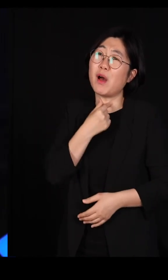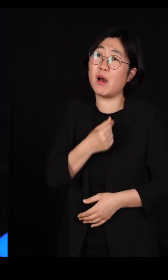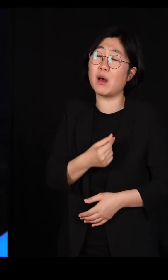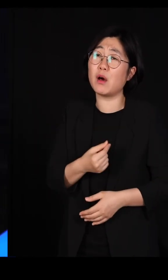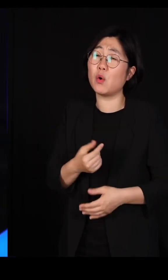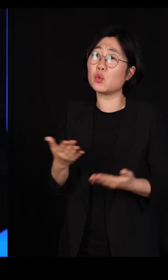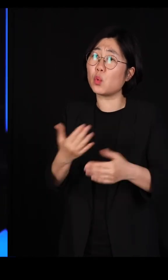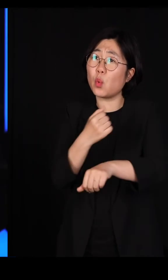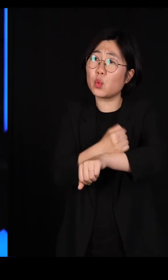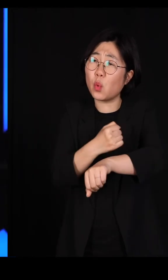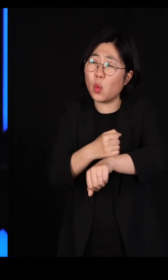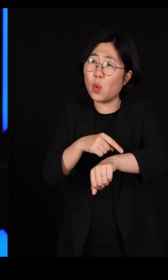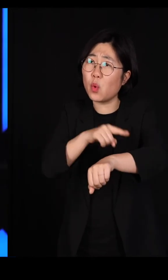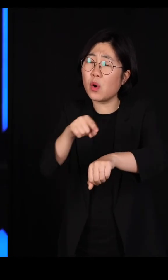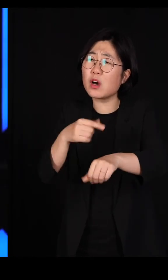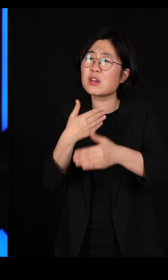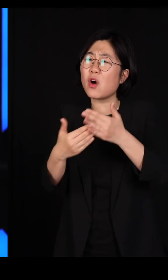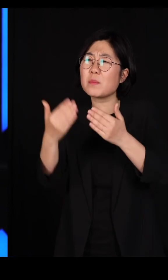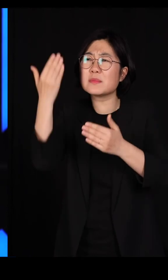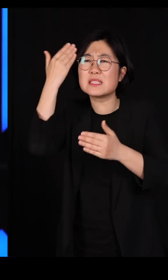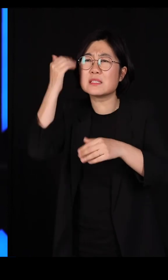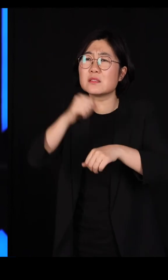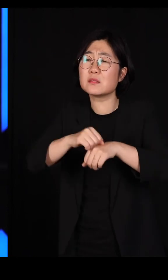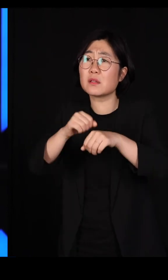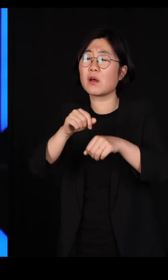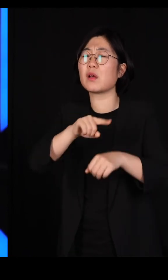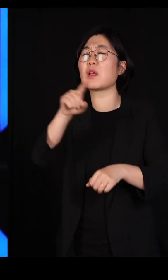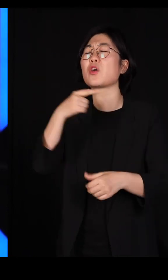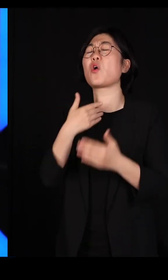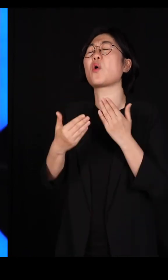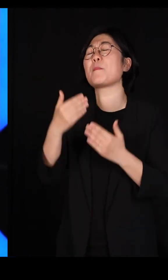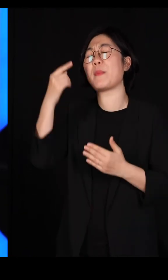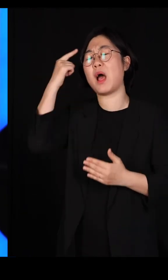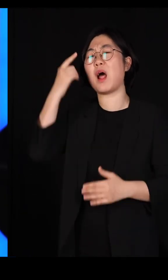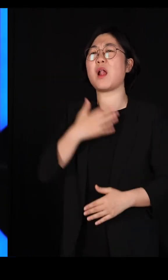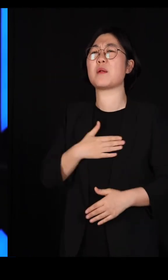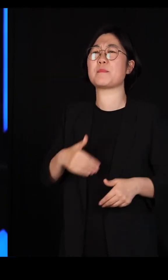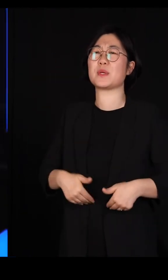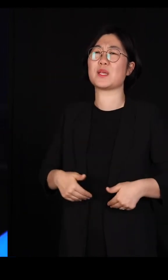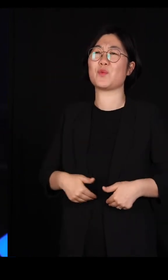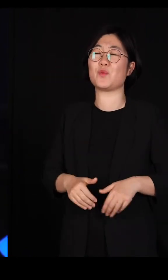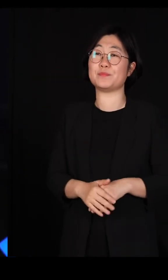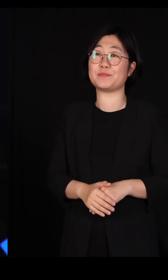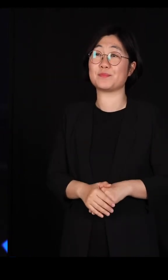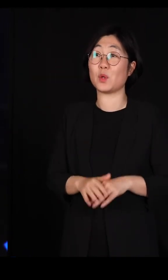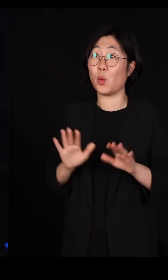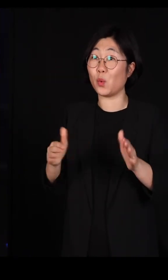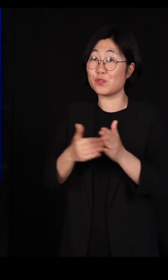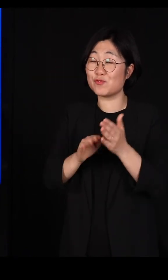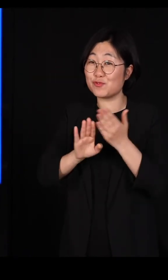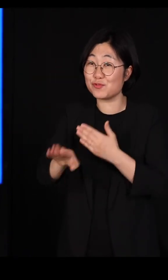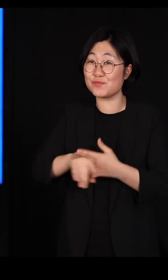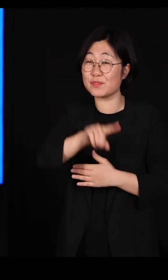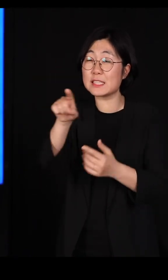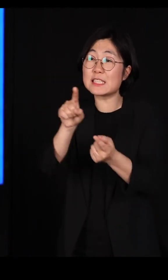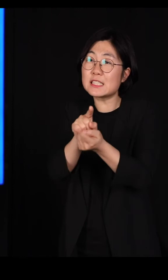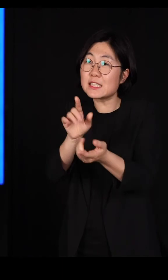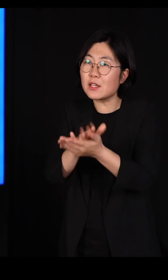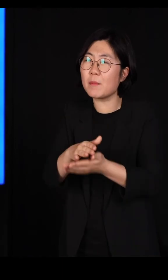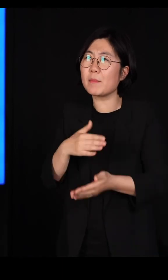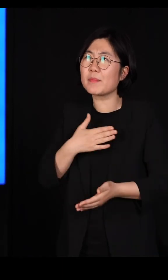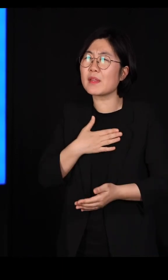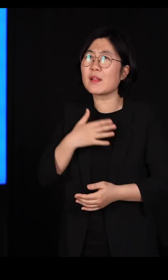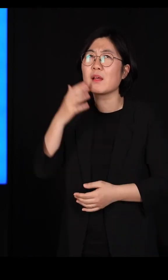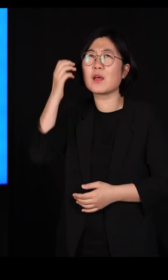노동과 지식을 우리가 한번 경험을 해볼 필요가 있어요. 그래서 여러분들은 오늘 이 시간이 끝나면 한번 직접